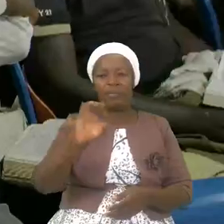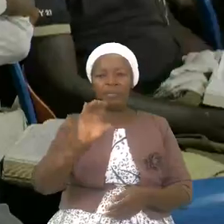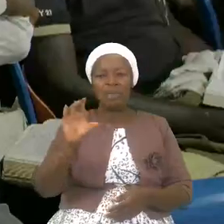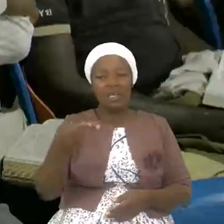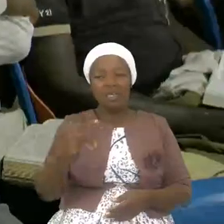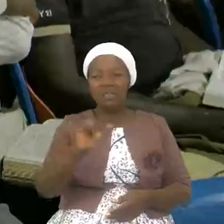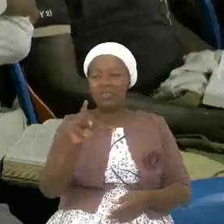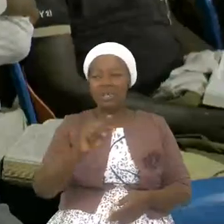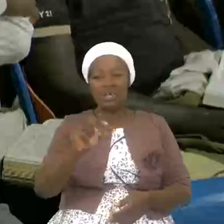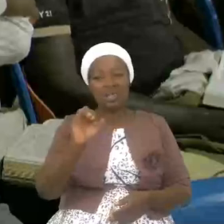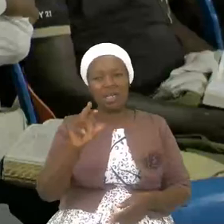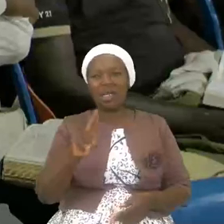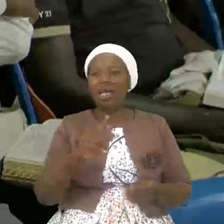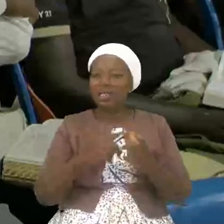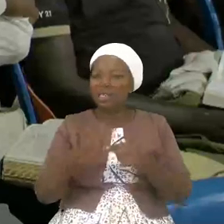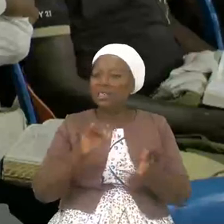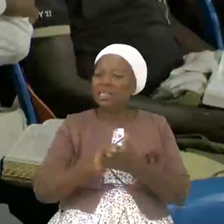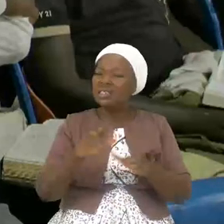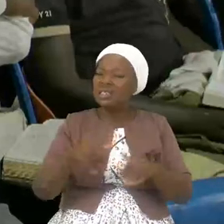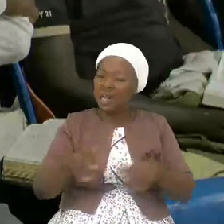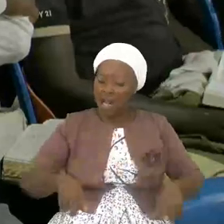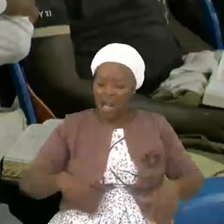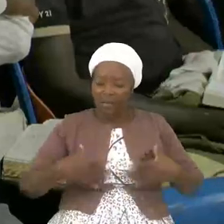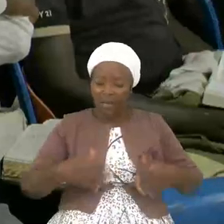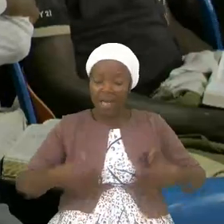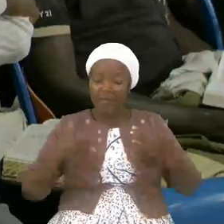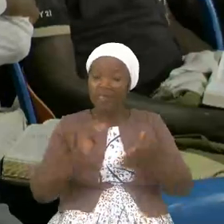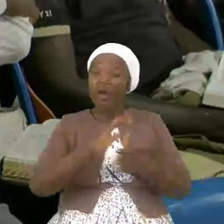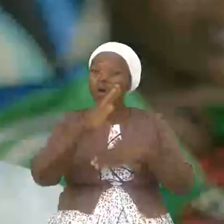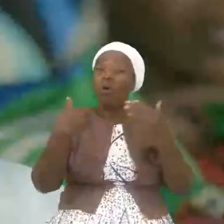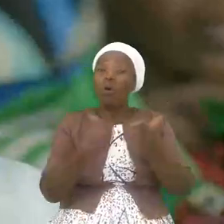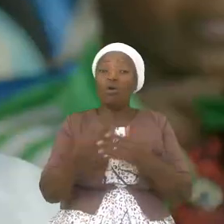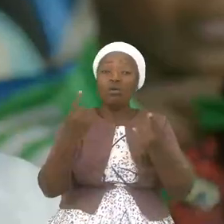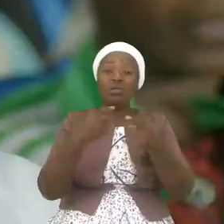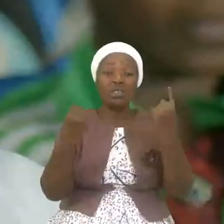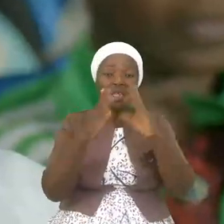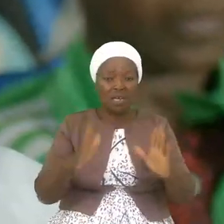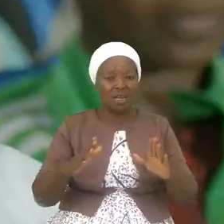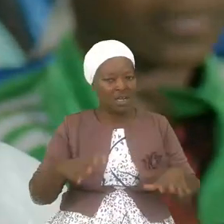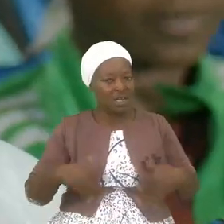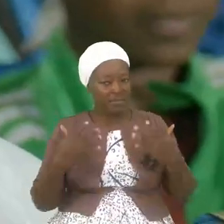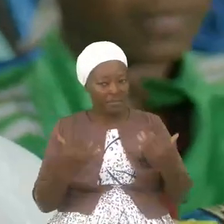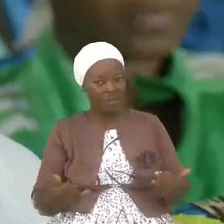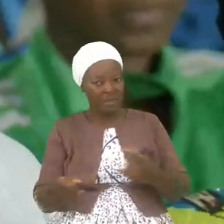les incroyants aujourd'hui et la vie qu'ils mènent. Et aujourd'hui, voyez